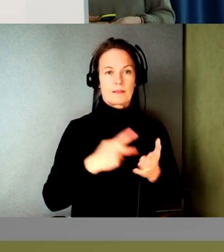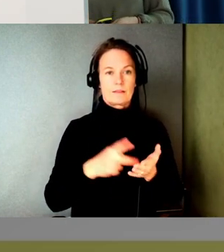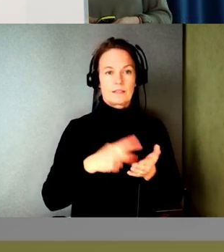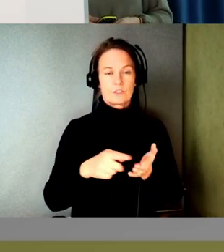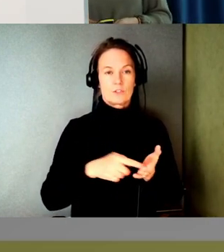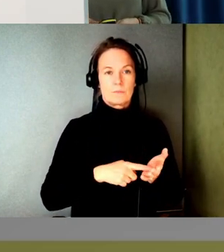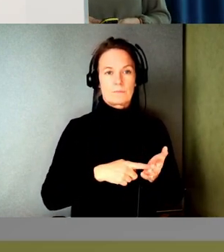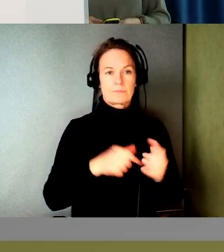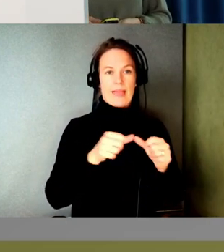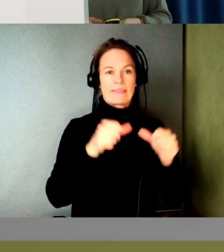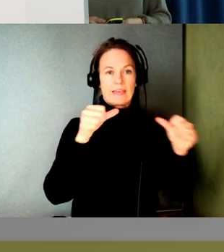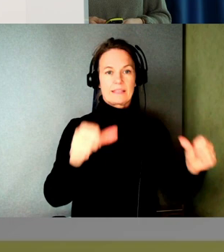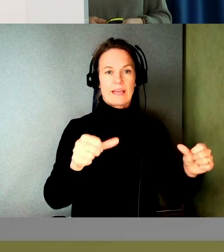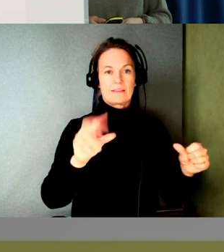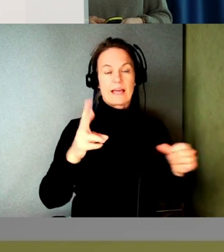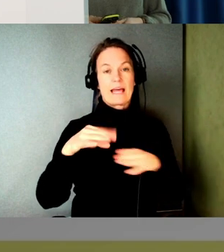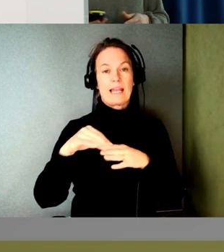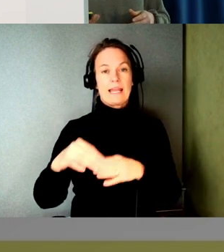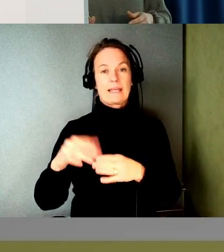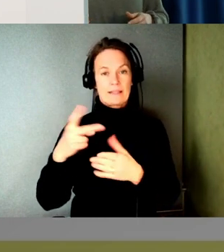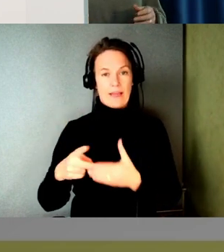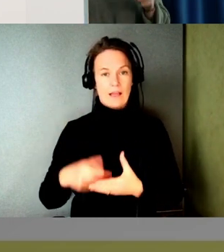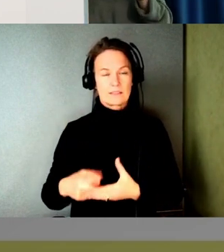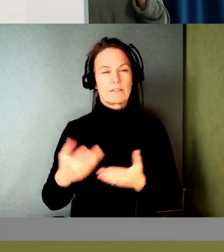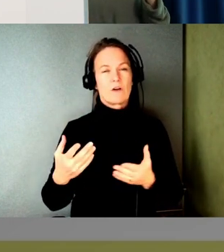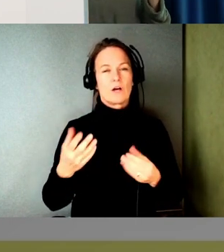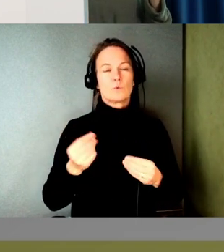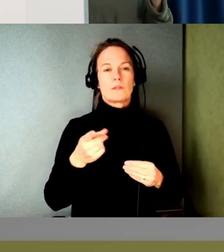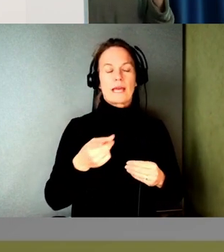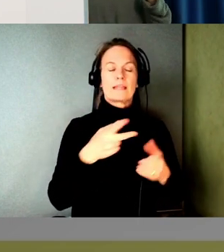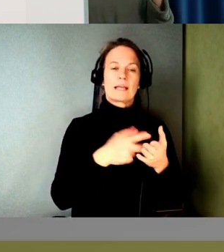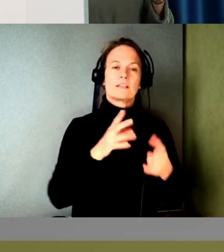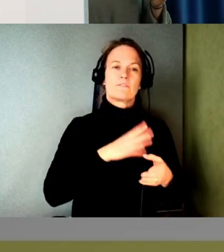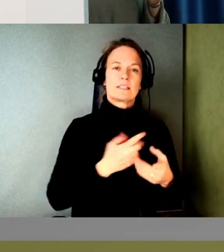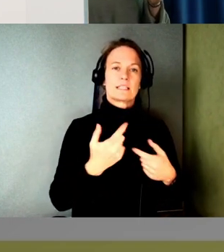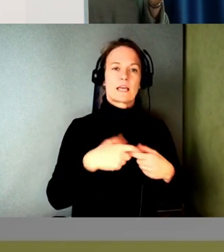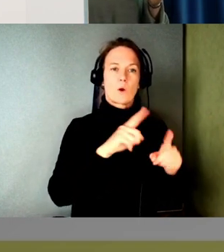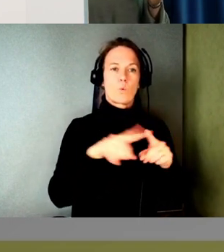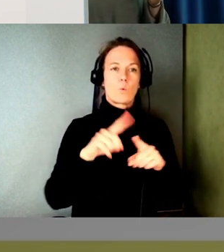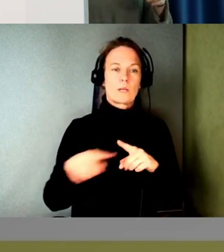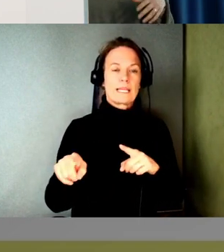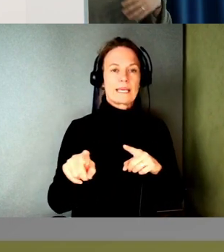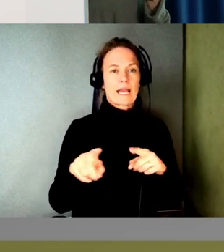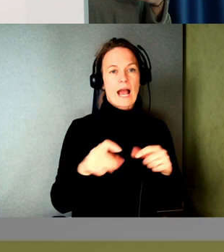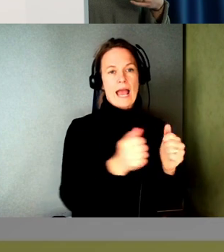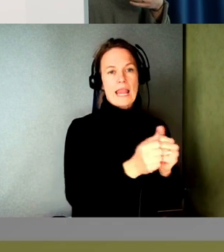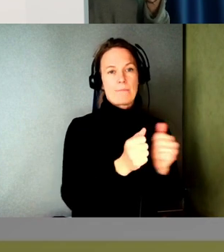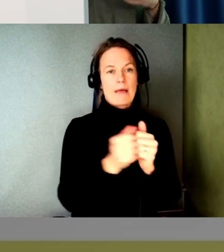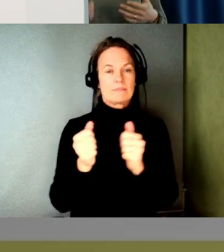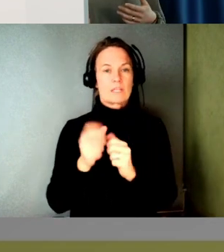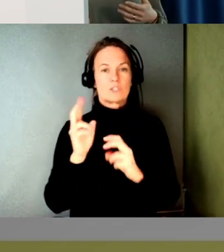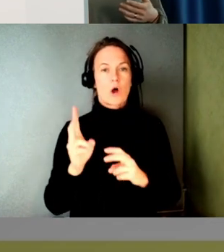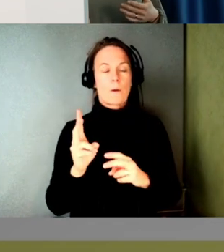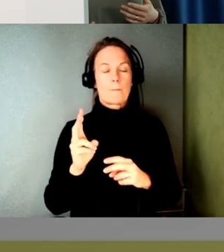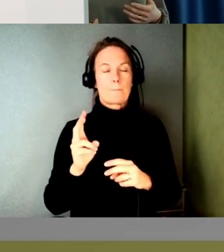för etiketter eller ledtexter Och det är de texter som finns vid olika element som användarna ska